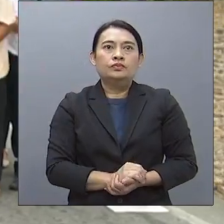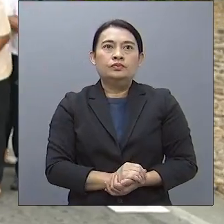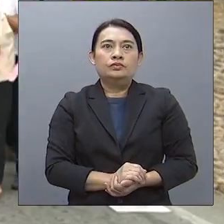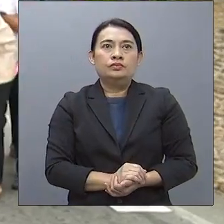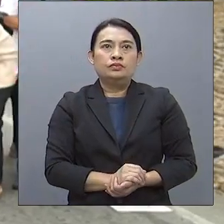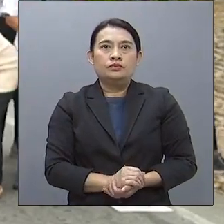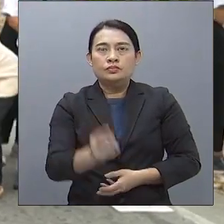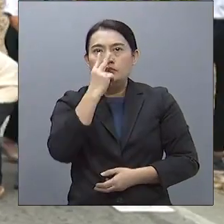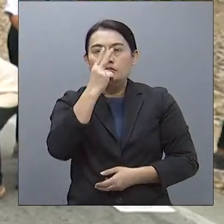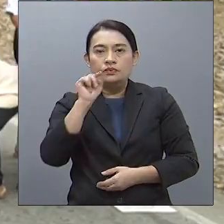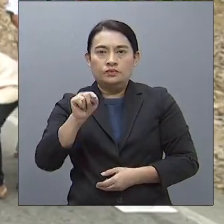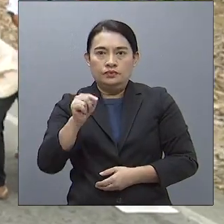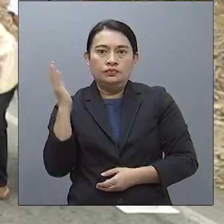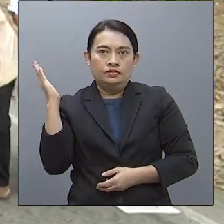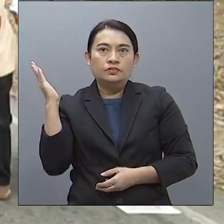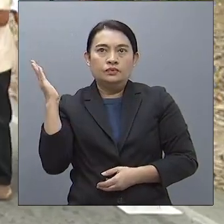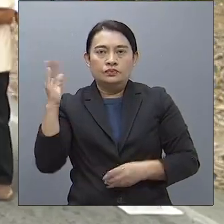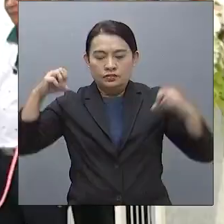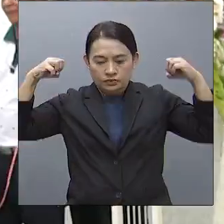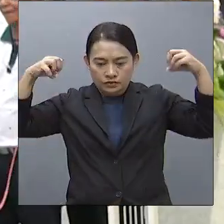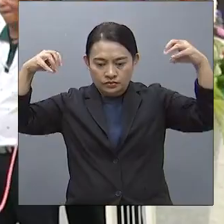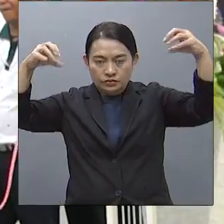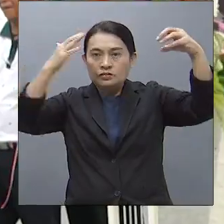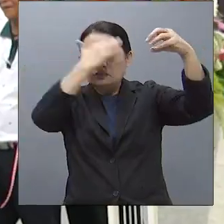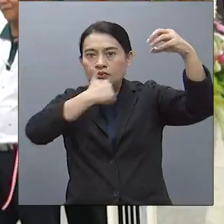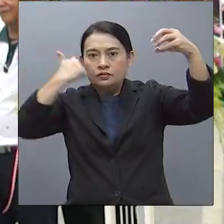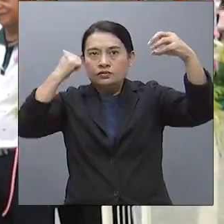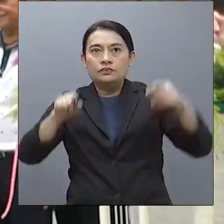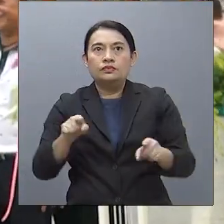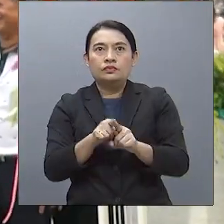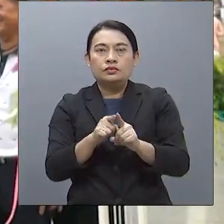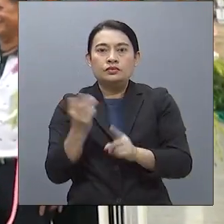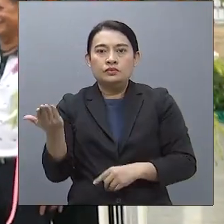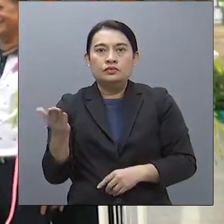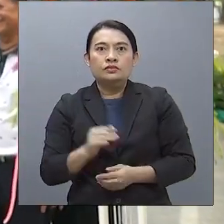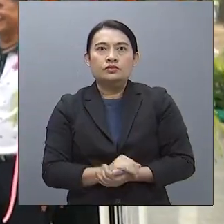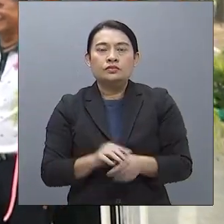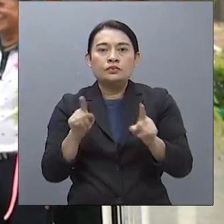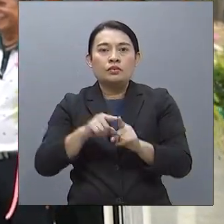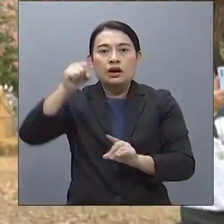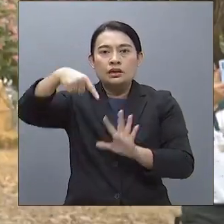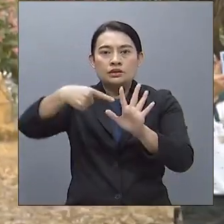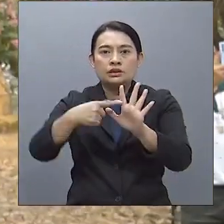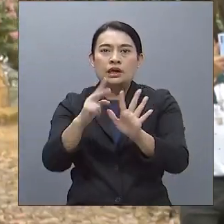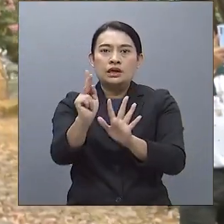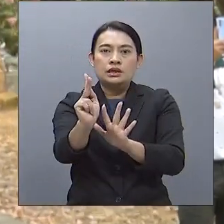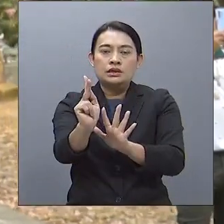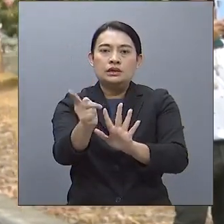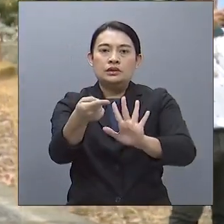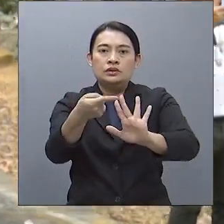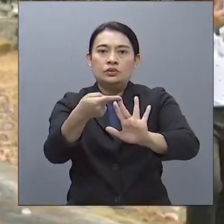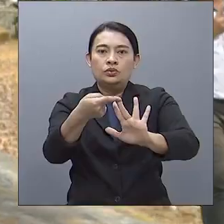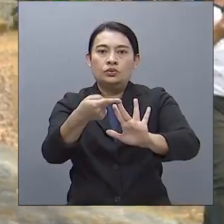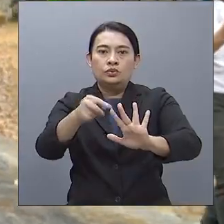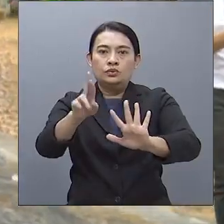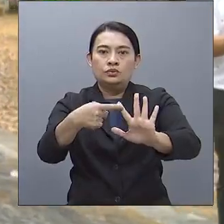ดูด้านหลังซะก่อนนี่แบบโอ้โหสวยแบบจนคิดว่าเป็น CG หรือเปล่า เหมือนซากุระนะ สวยนะฮะคุณผู้ชมครับงานเทศกาลชมพูพัน